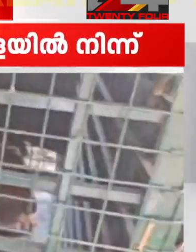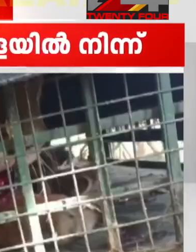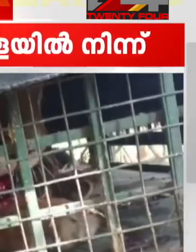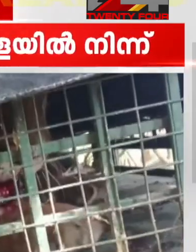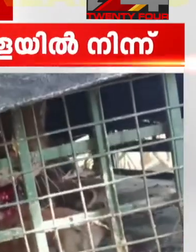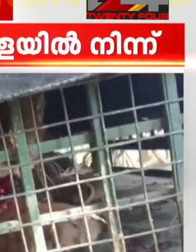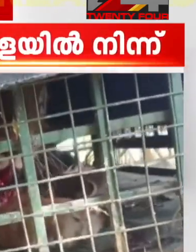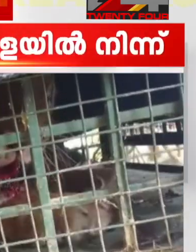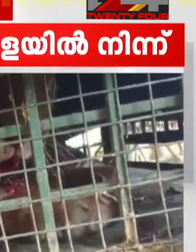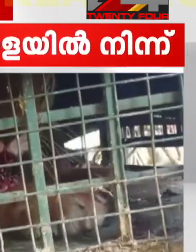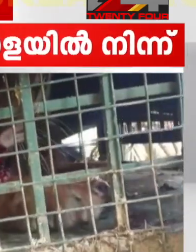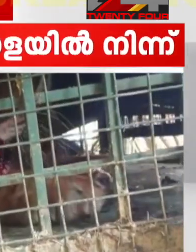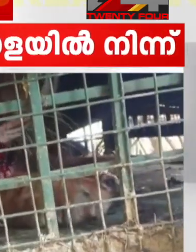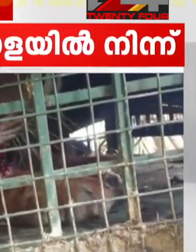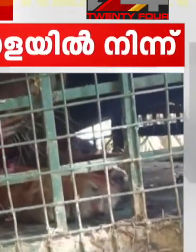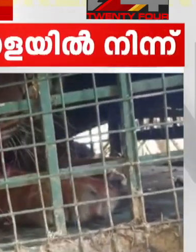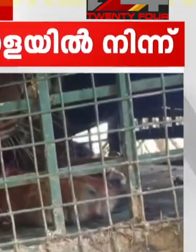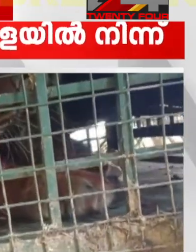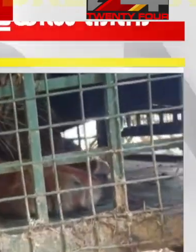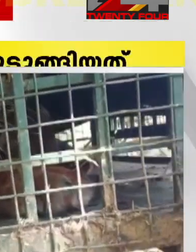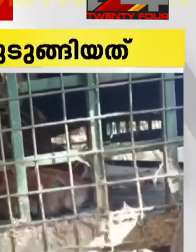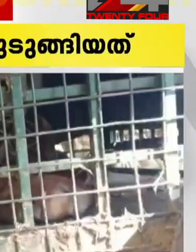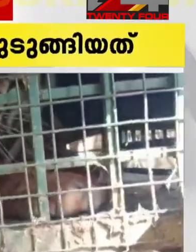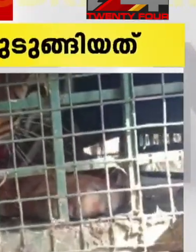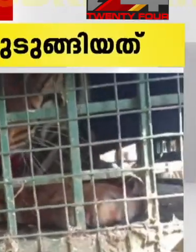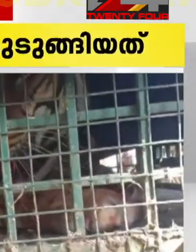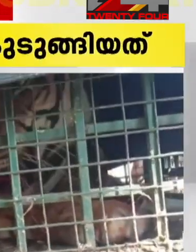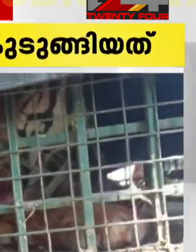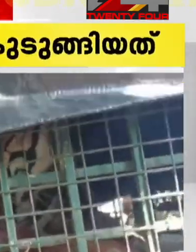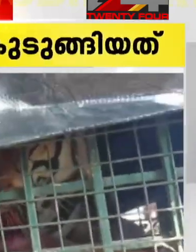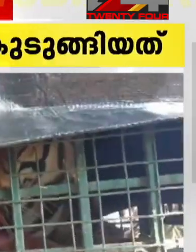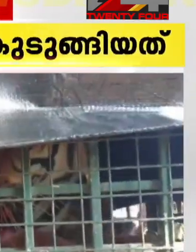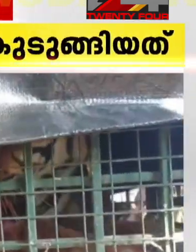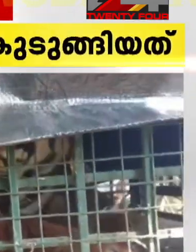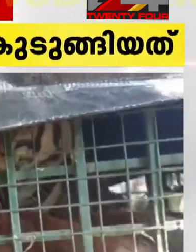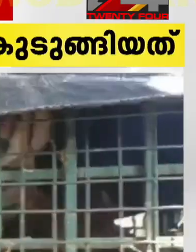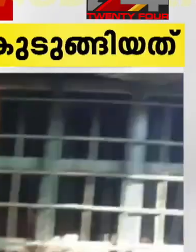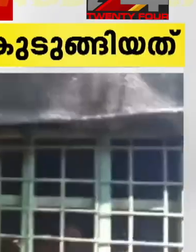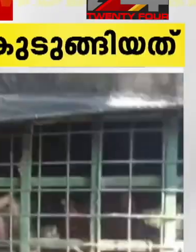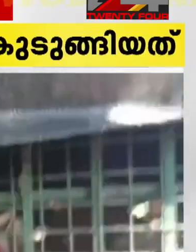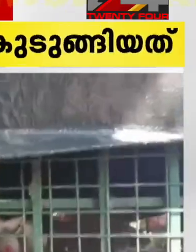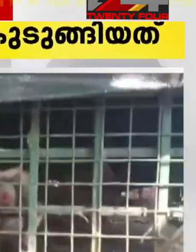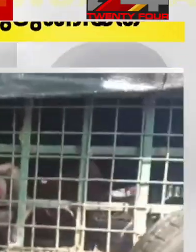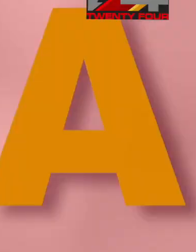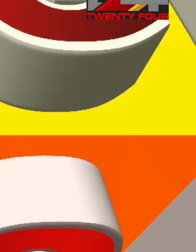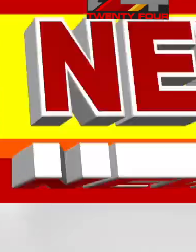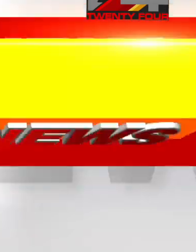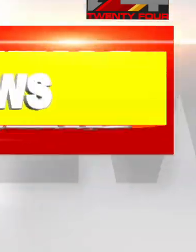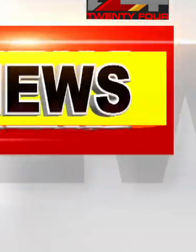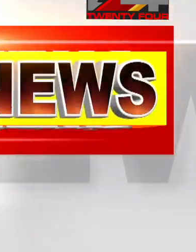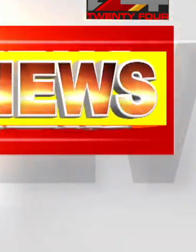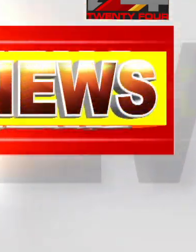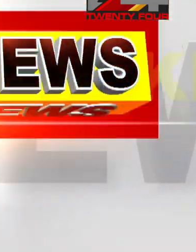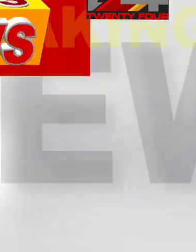എന്നൊരു ആദി ഇവർ വനംവകുപ്പ് അധികൃതരോട് പങ്കുവെക്കുന്നുണ്ടായിരുന്നു. പക്ഷേ അതെല്ലാം തന്നെ ഒരു വിഭാഗം ആളുകൾ നിരാകരിച്ചിരുന്നു, അതിനെ